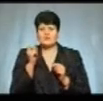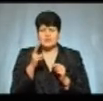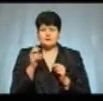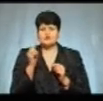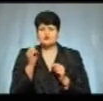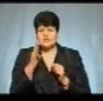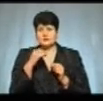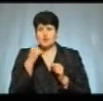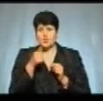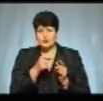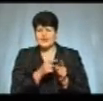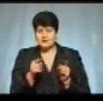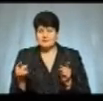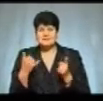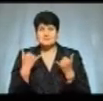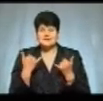12-14 років зараз